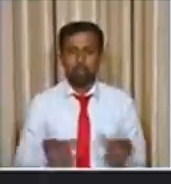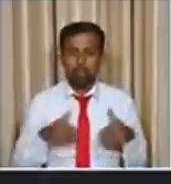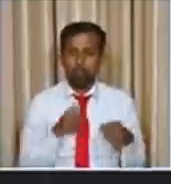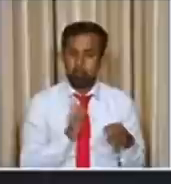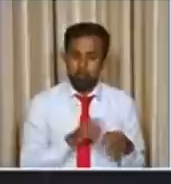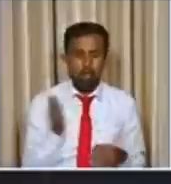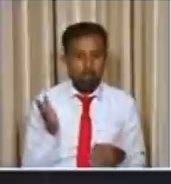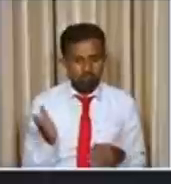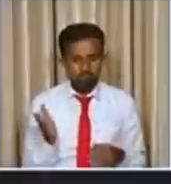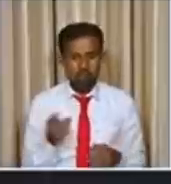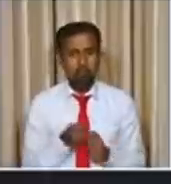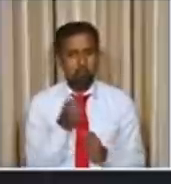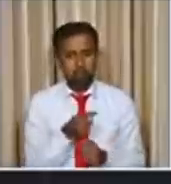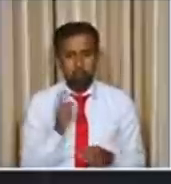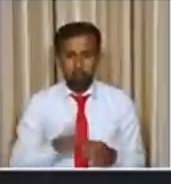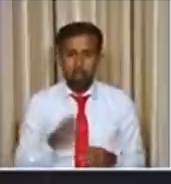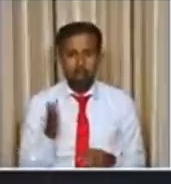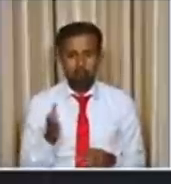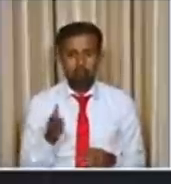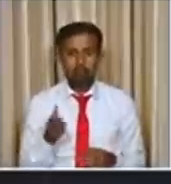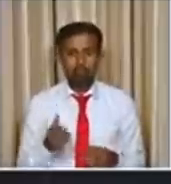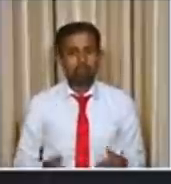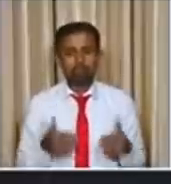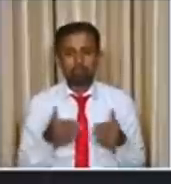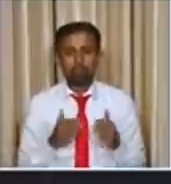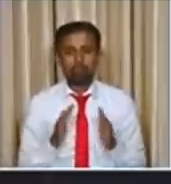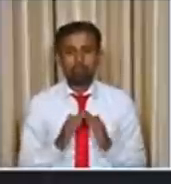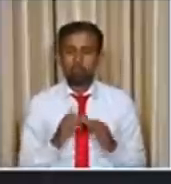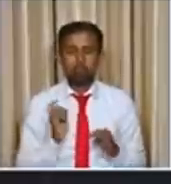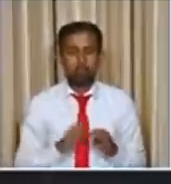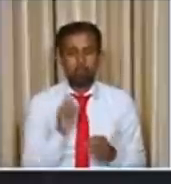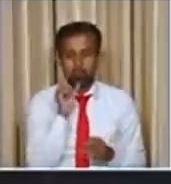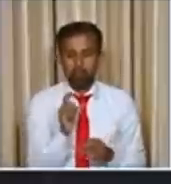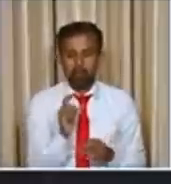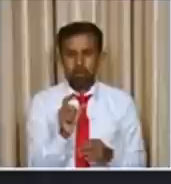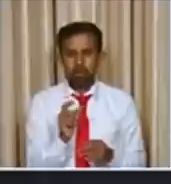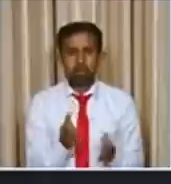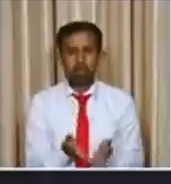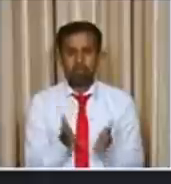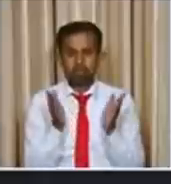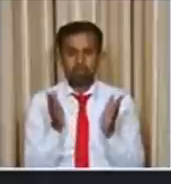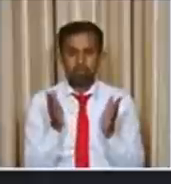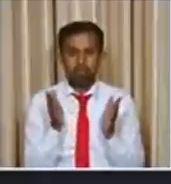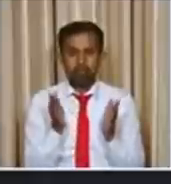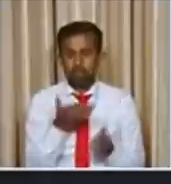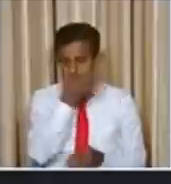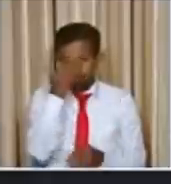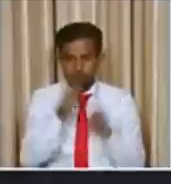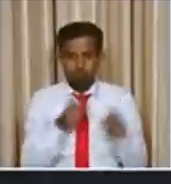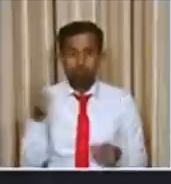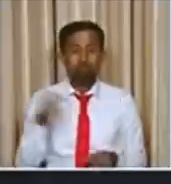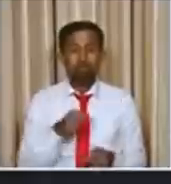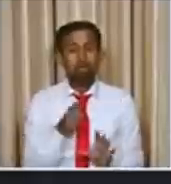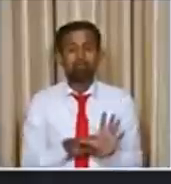பிரச்சனை, சரியா? இப்ப வீடு பிரச்சனை நீங்க எடுத்து பாருங்களே. இப்ப இந்தியாவிலிருந்து தமிழ் மக்கள் வந்து இப்ப எவ்வளவு காலத்தும் இப்ப 200 வருஷம்